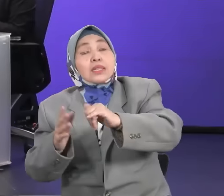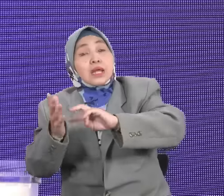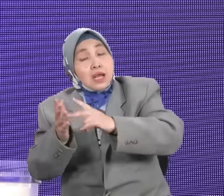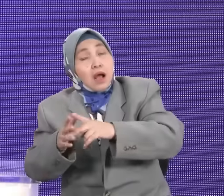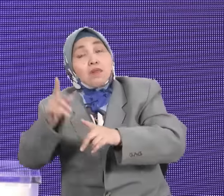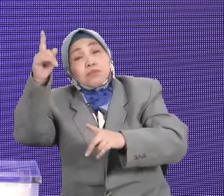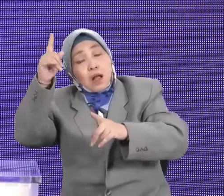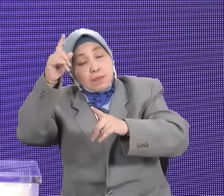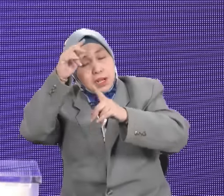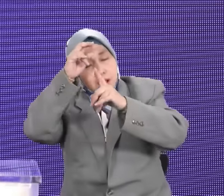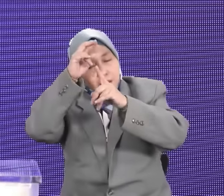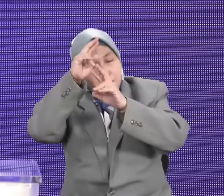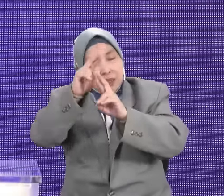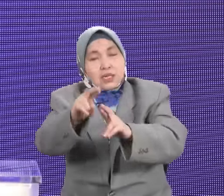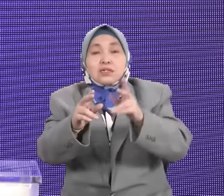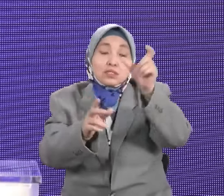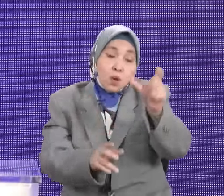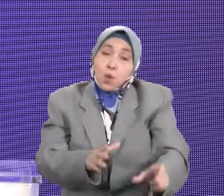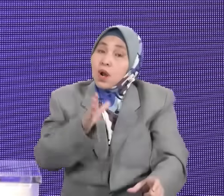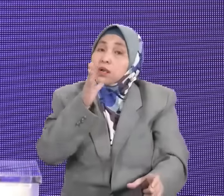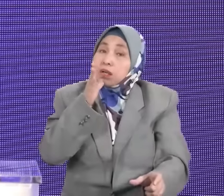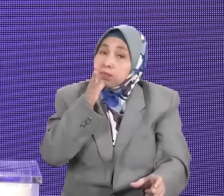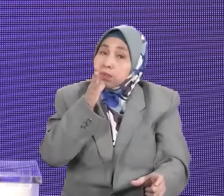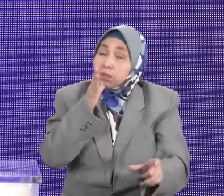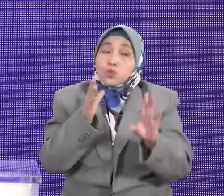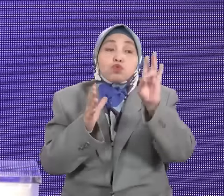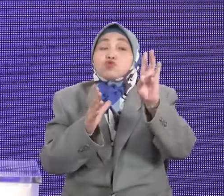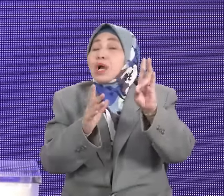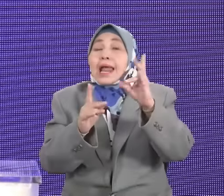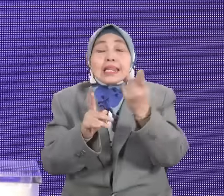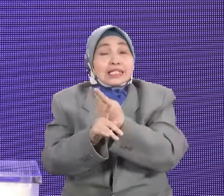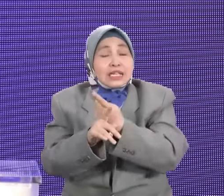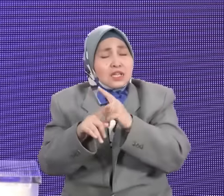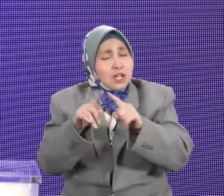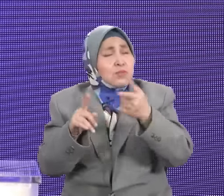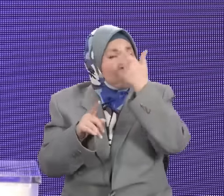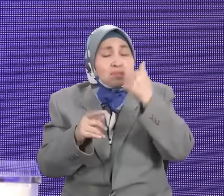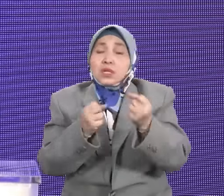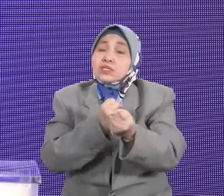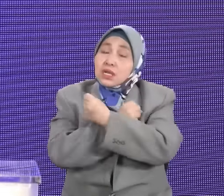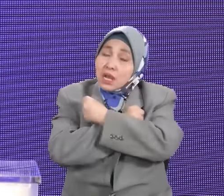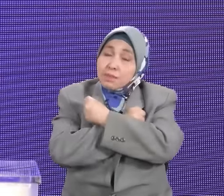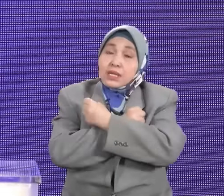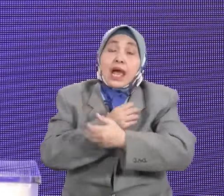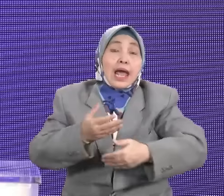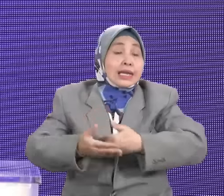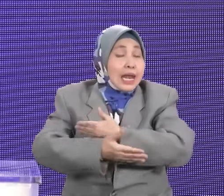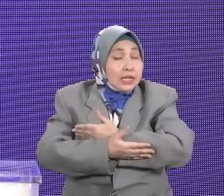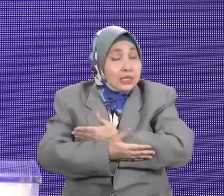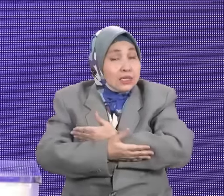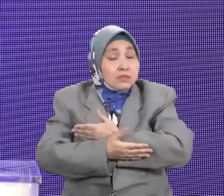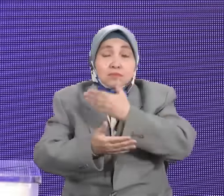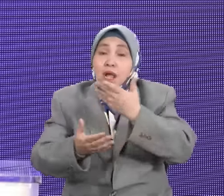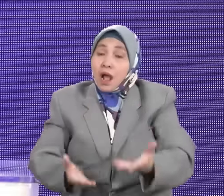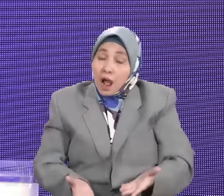seorang ibu walaupun 7 kali tapi pada sayang pada anak sampai